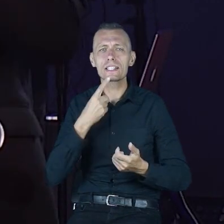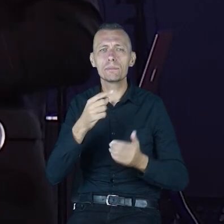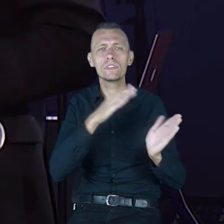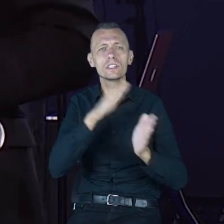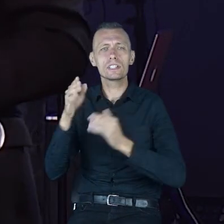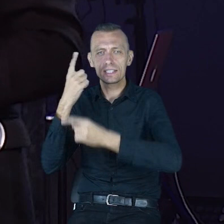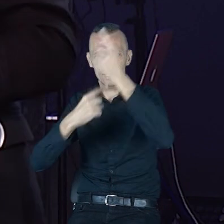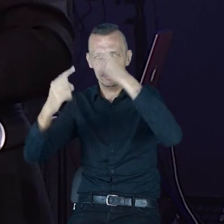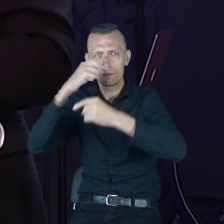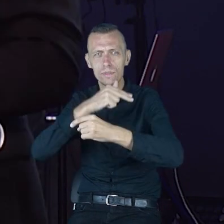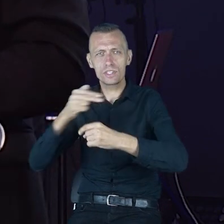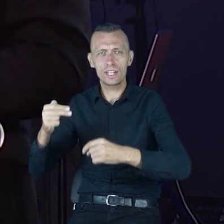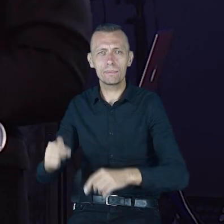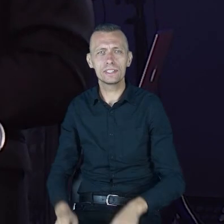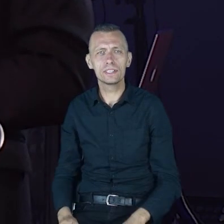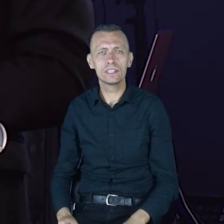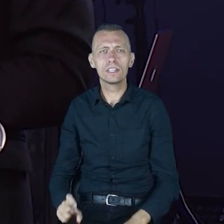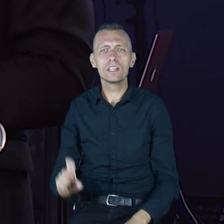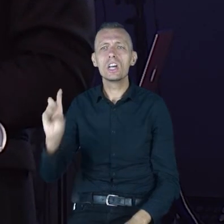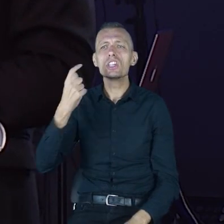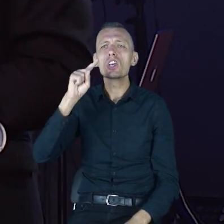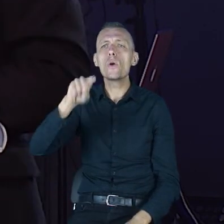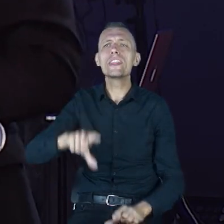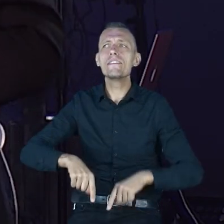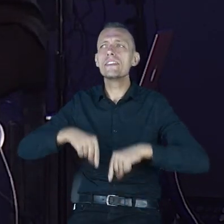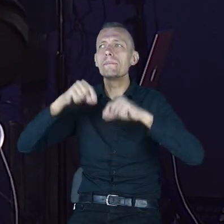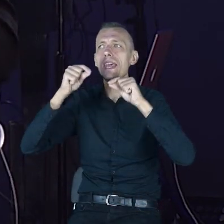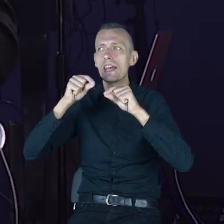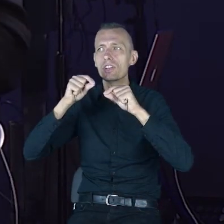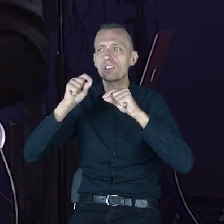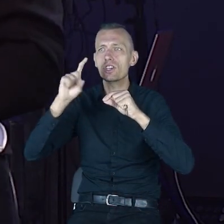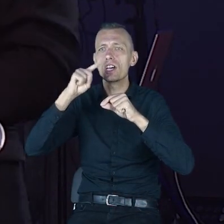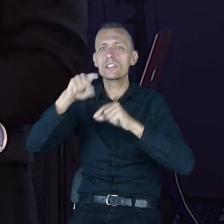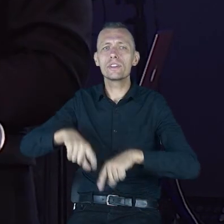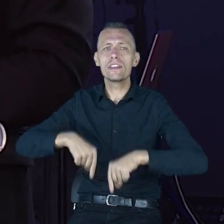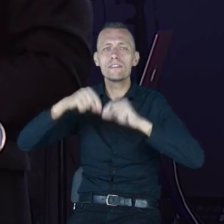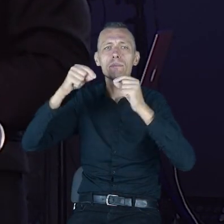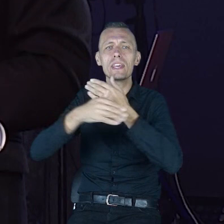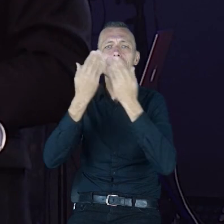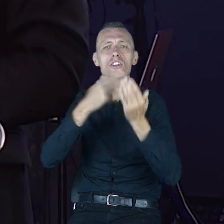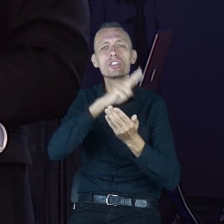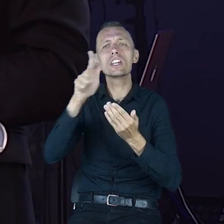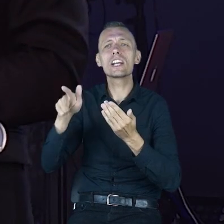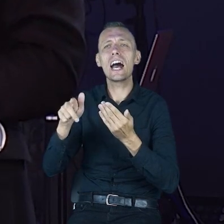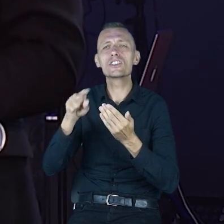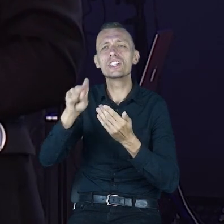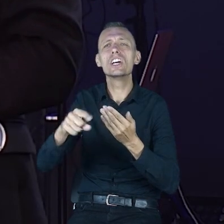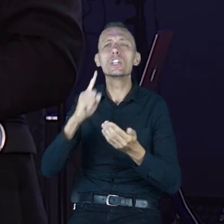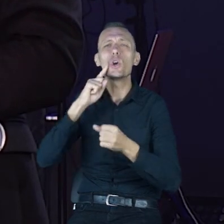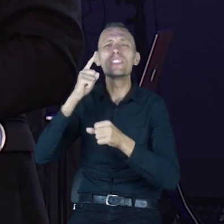kazanie. To, co wybierzesz i to, co wybierasz każdego dnia, ostatecznie decyduje o